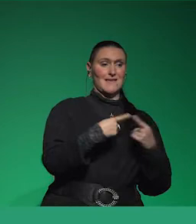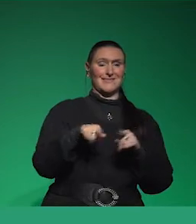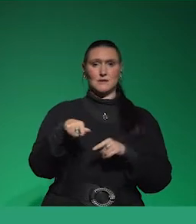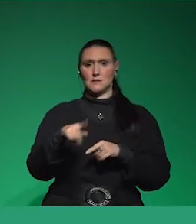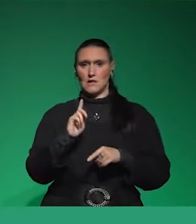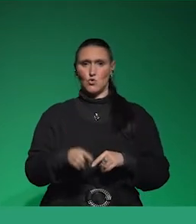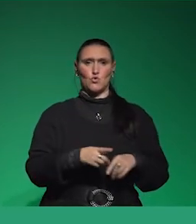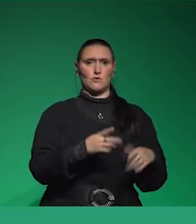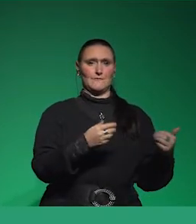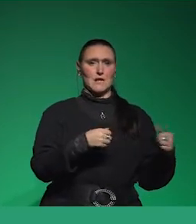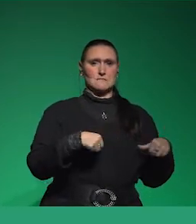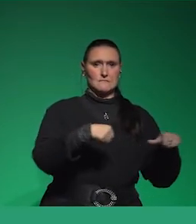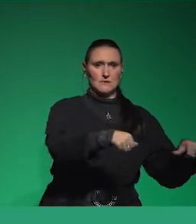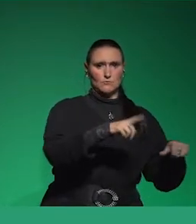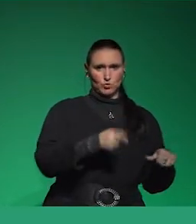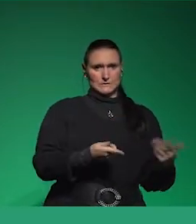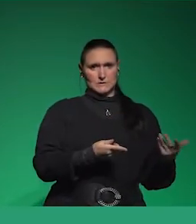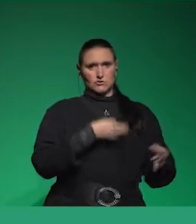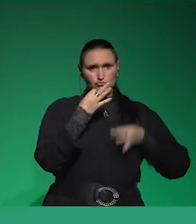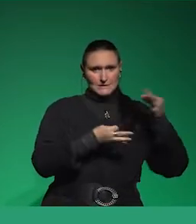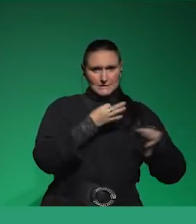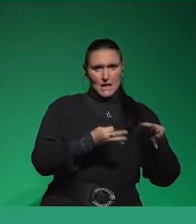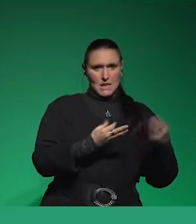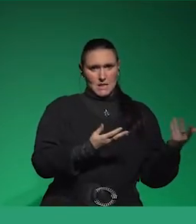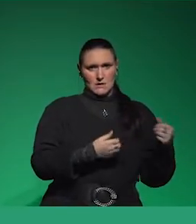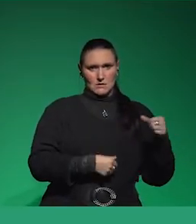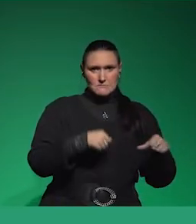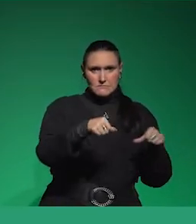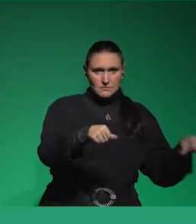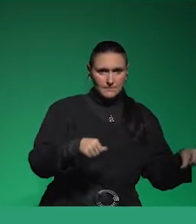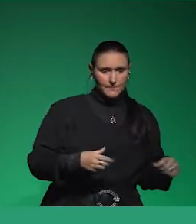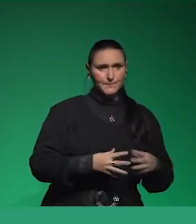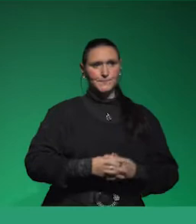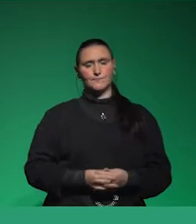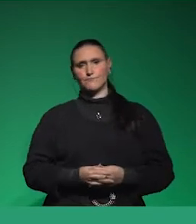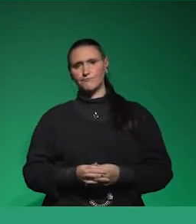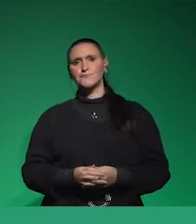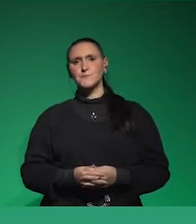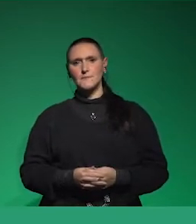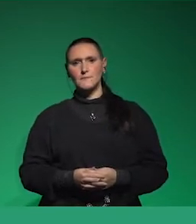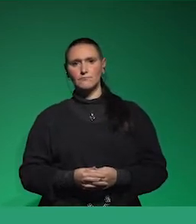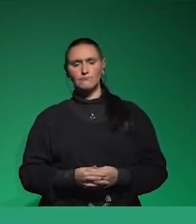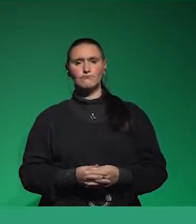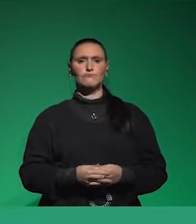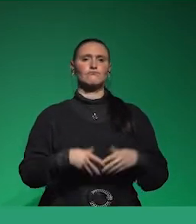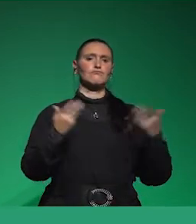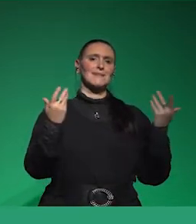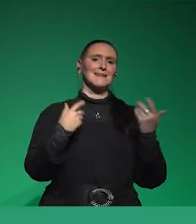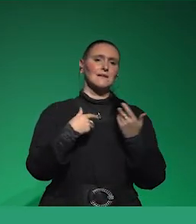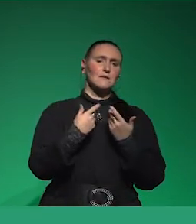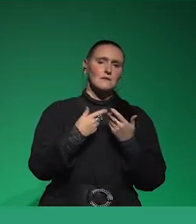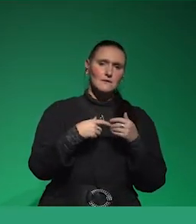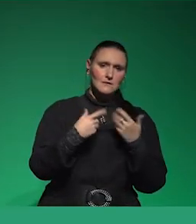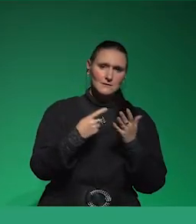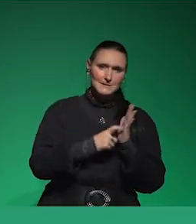pflanzen, anpflanzen, sonst funktioniert das Ganze nicht. Wir brauchen gute